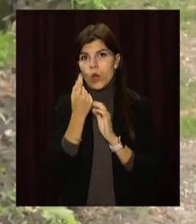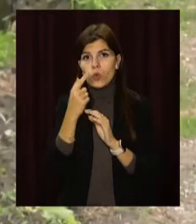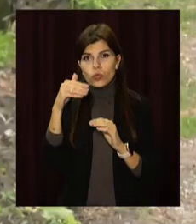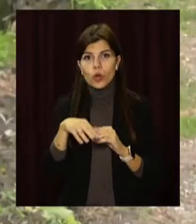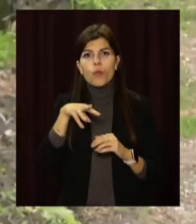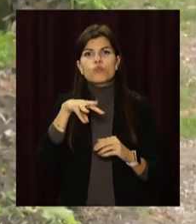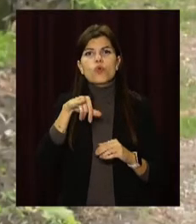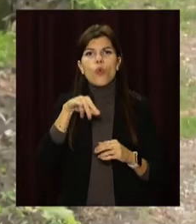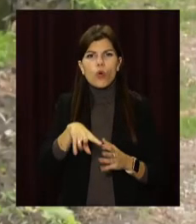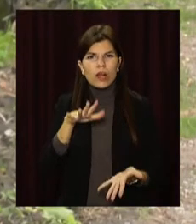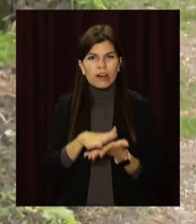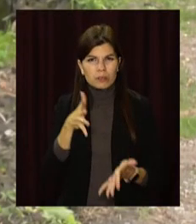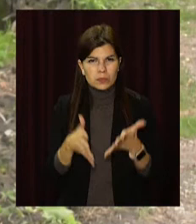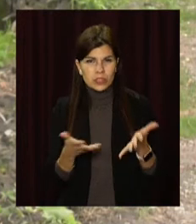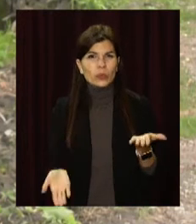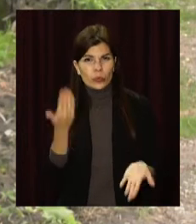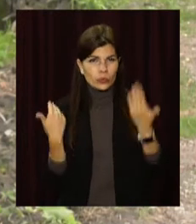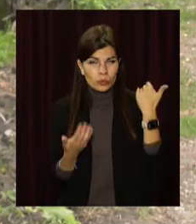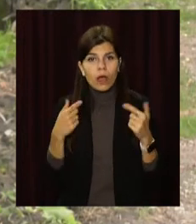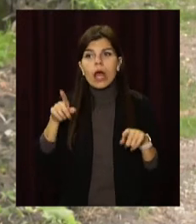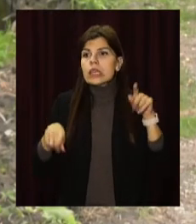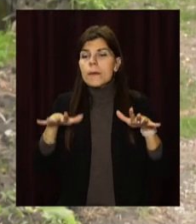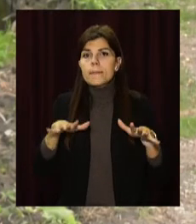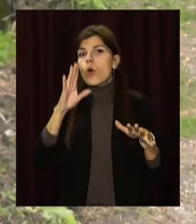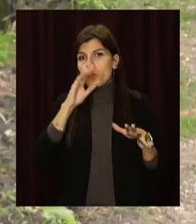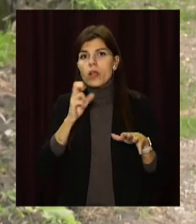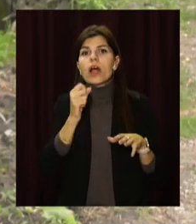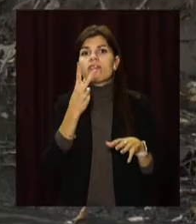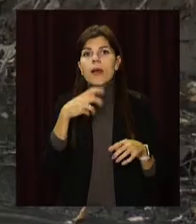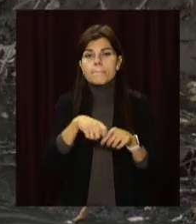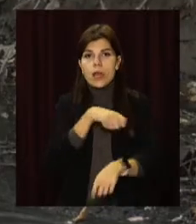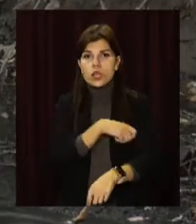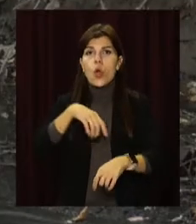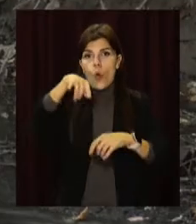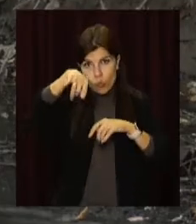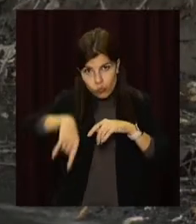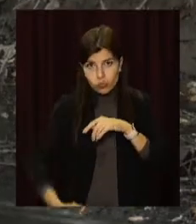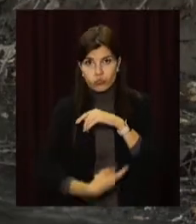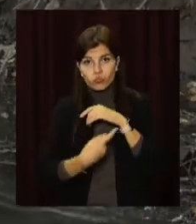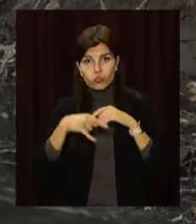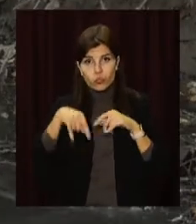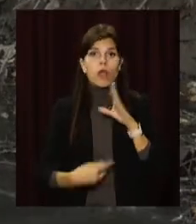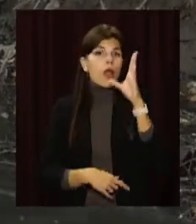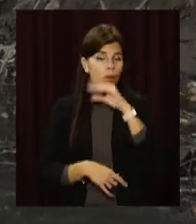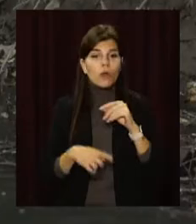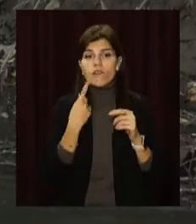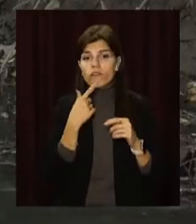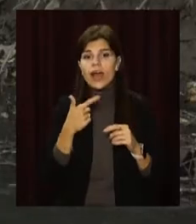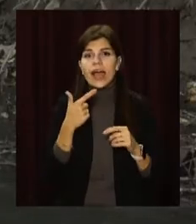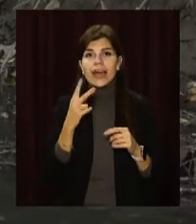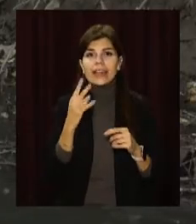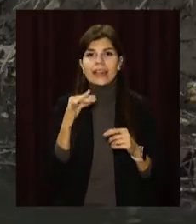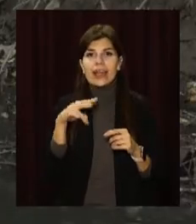тонн мулу. Це дозволило поглибити річку в деяких місцях на 2 метри. У міськраді сподіваються, після завершення робіт Гнилокіш не